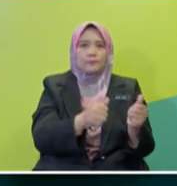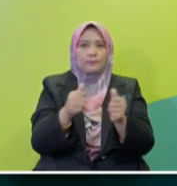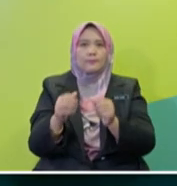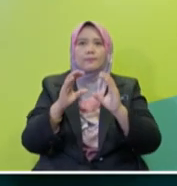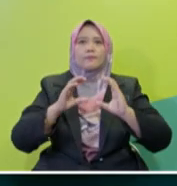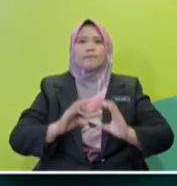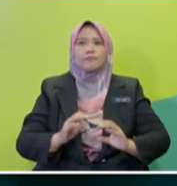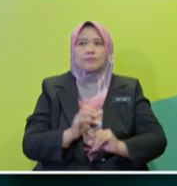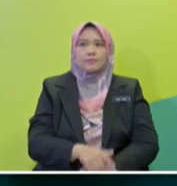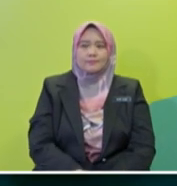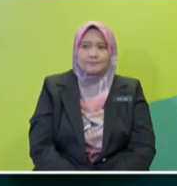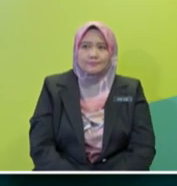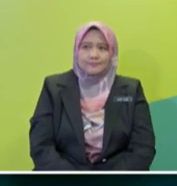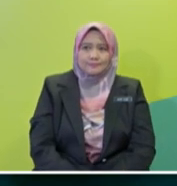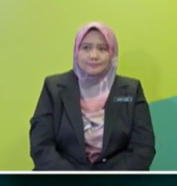oke